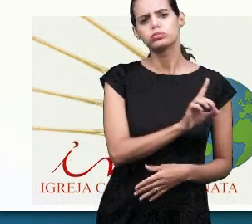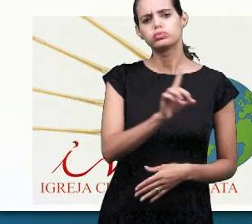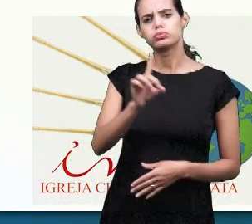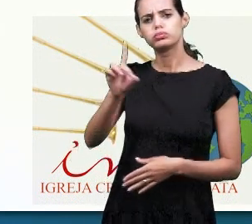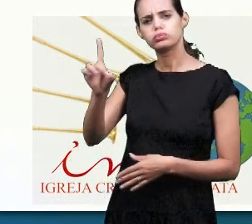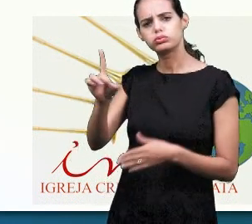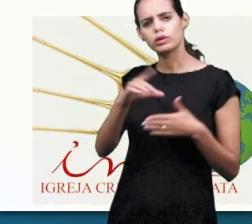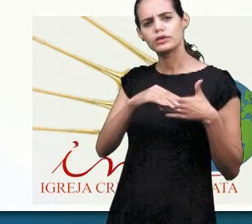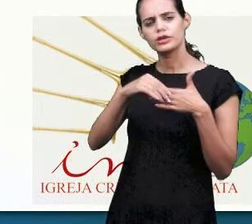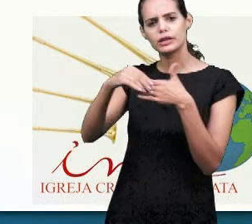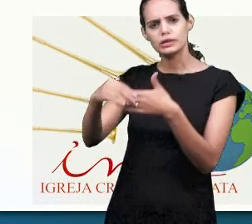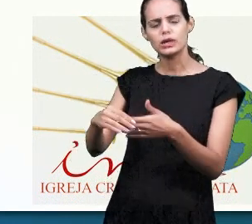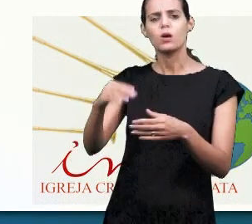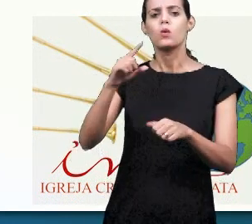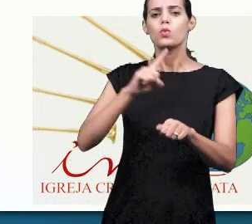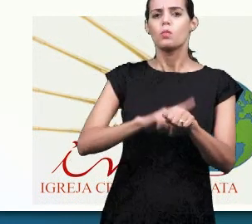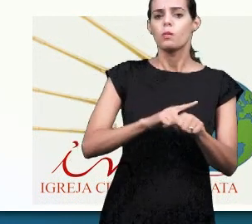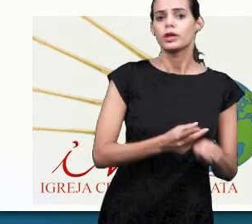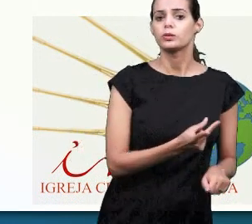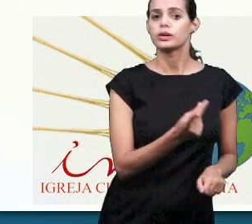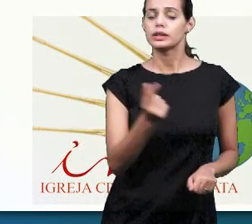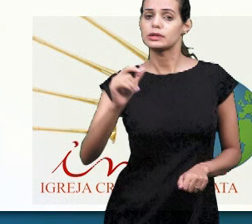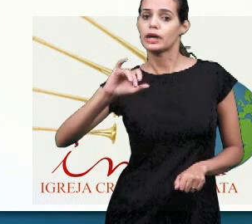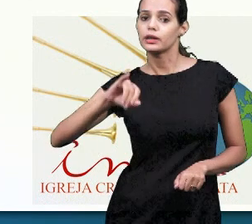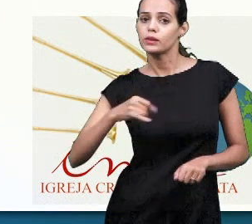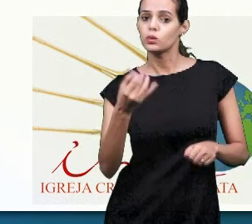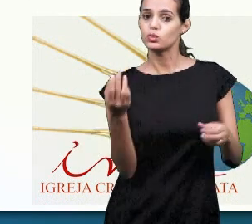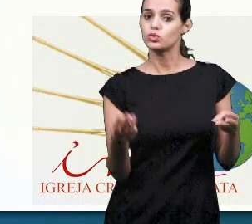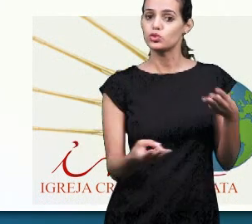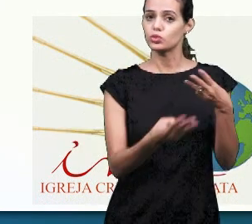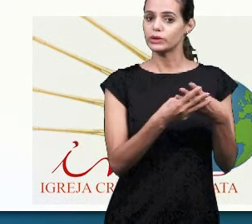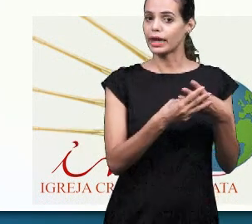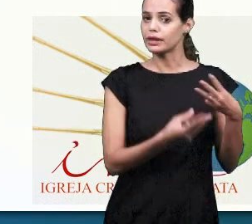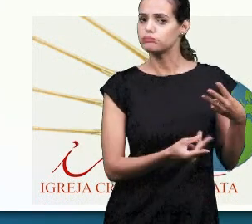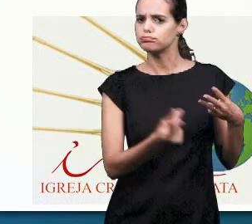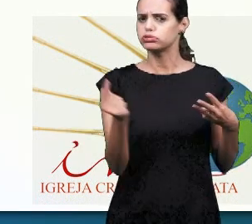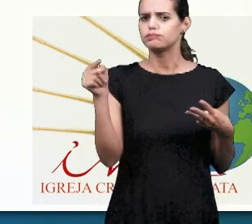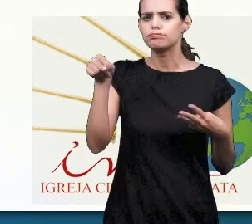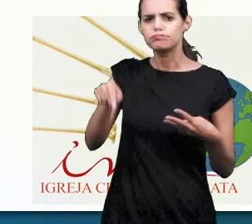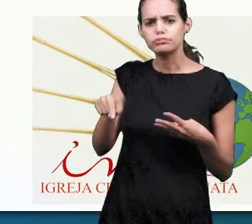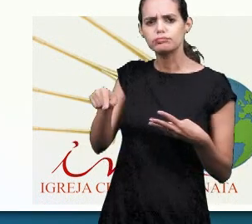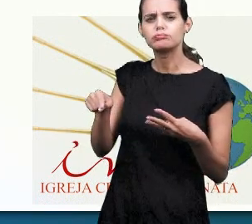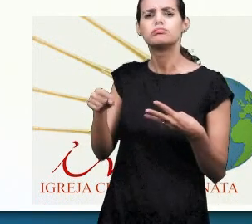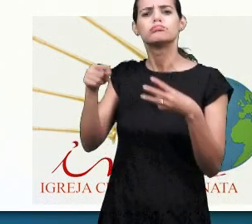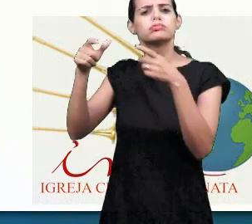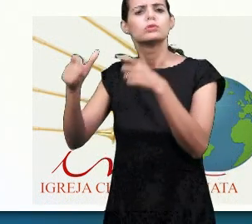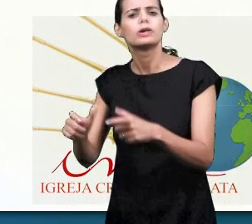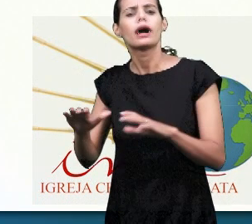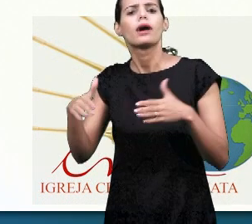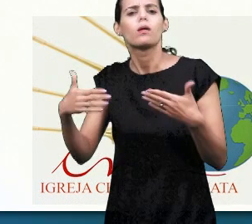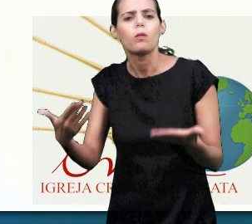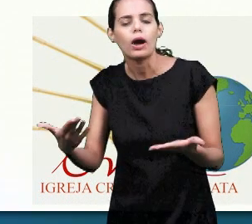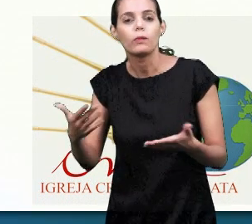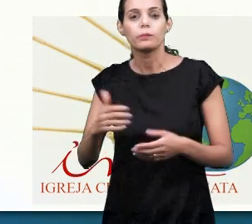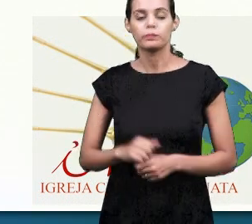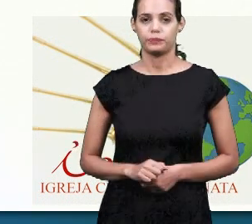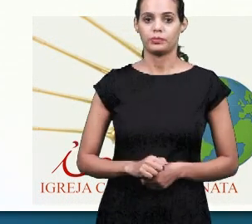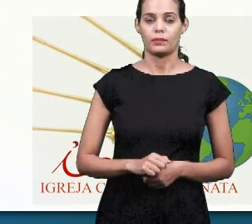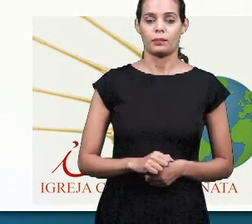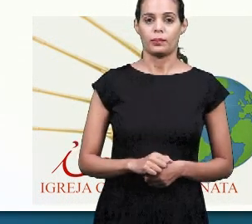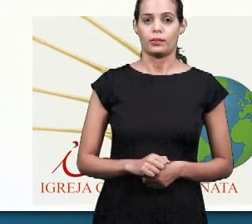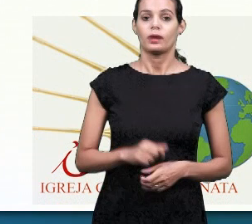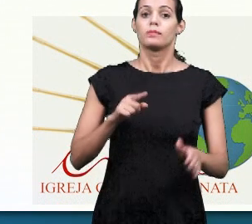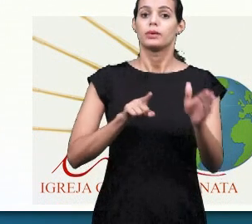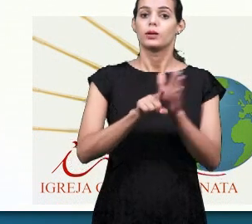lire et passer quelques vidéos avec des réponses. La première dit, la question 1, adressée aux adolescents et